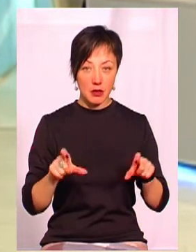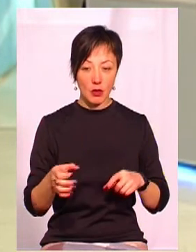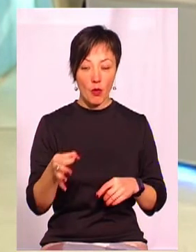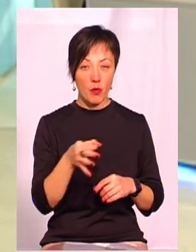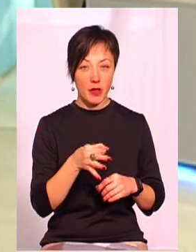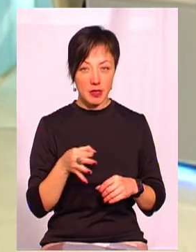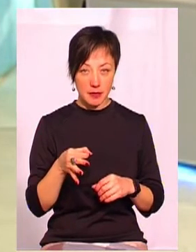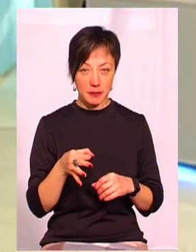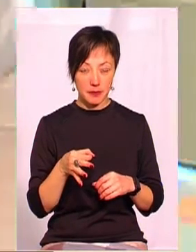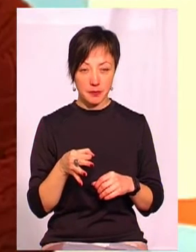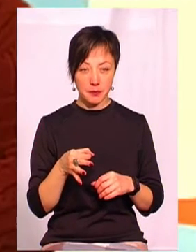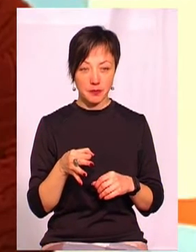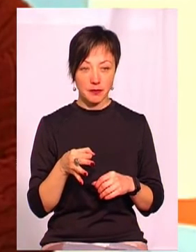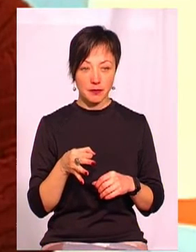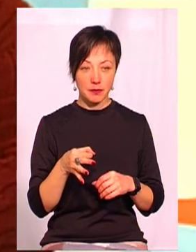нашої області,